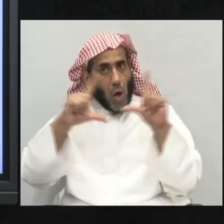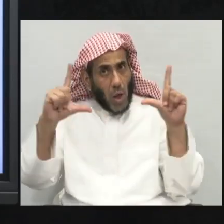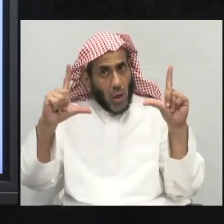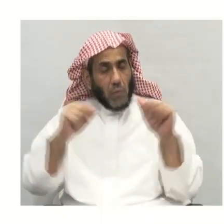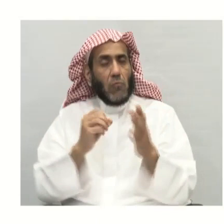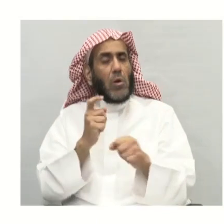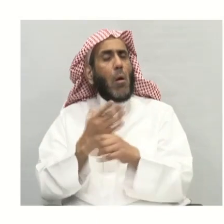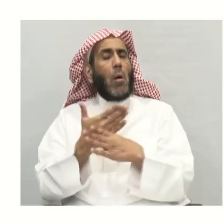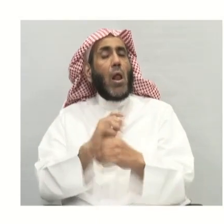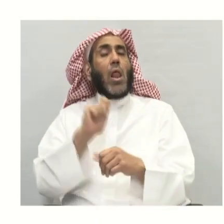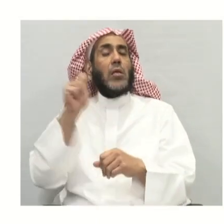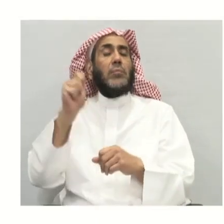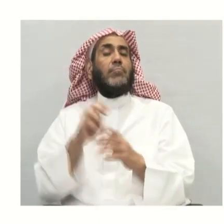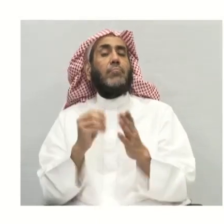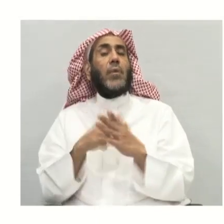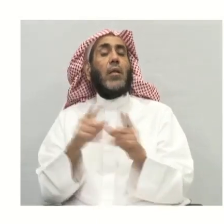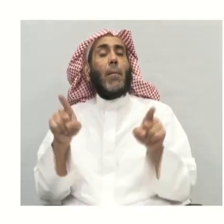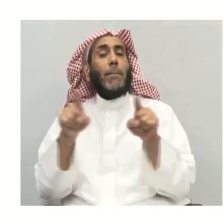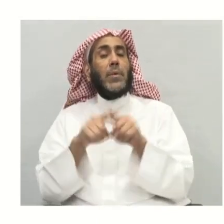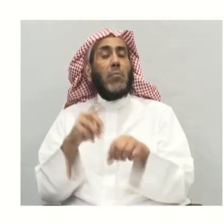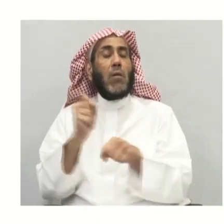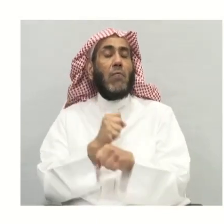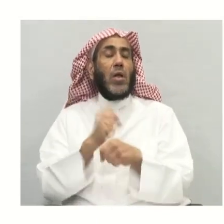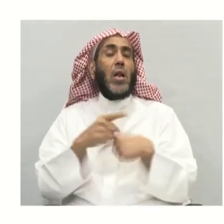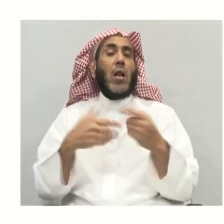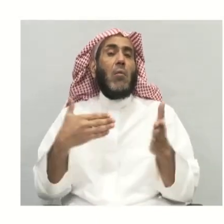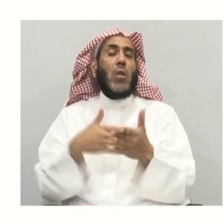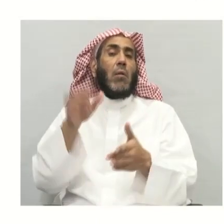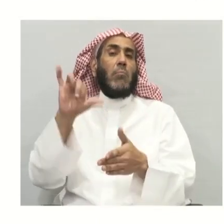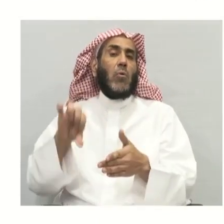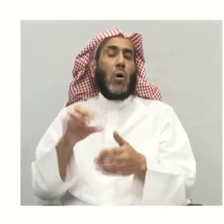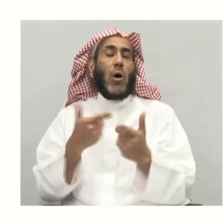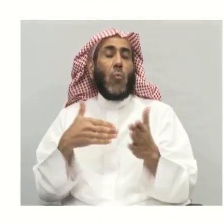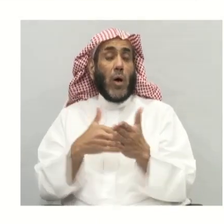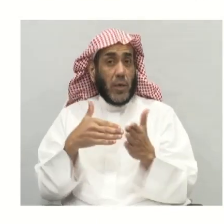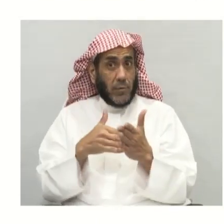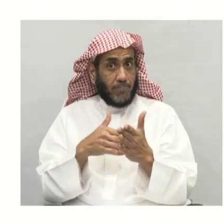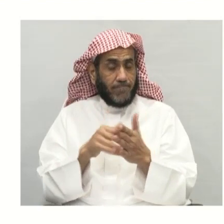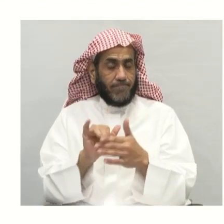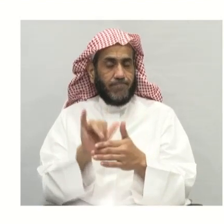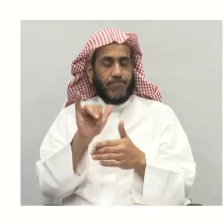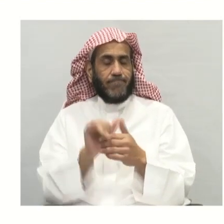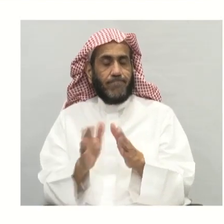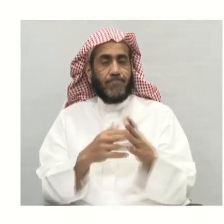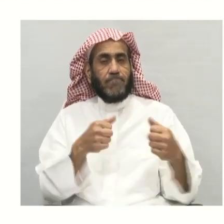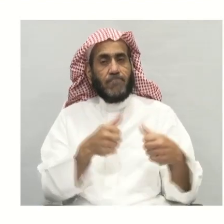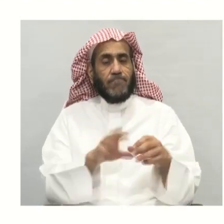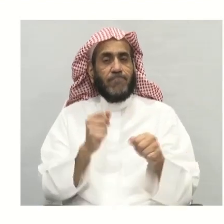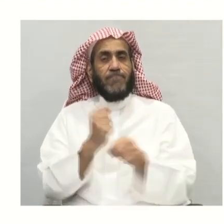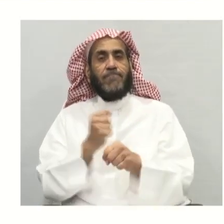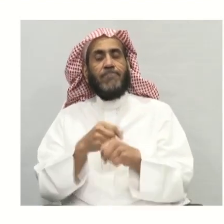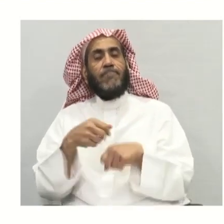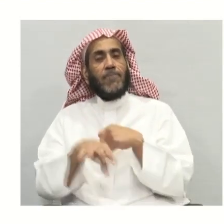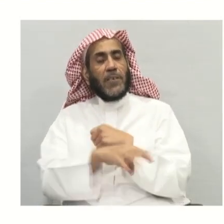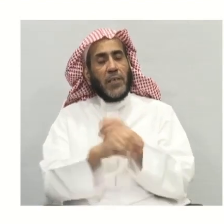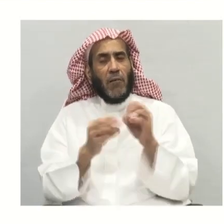فهي اصليه هذا بالنسبه للمعتل بالواو او بالياء يبقى عندنا علامات الاعراب